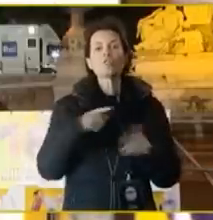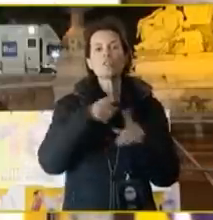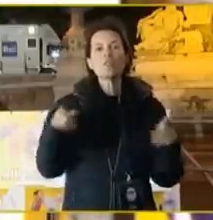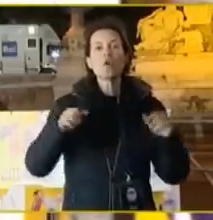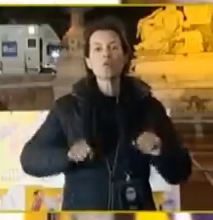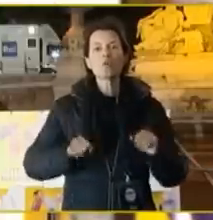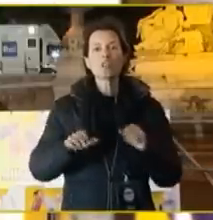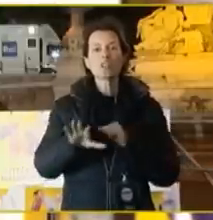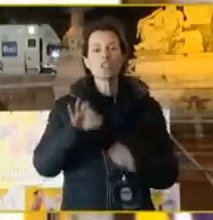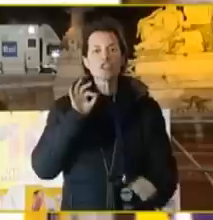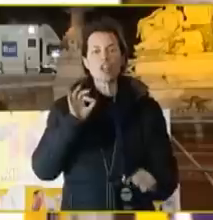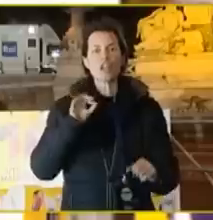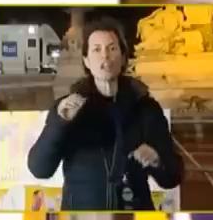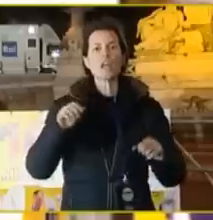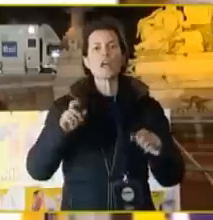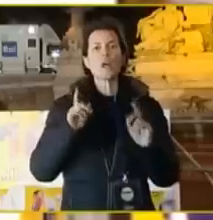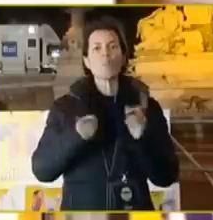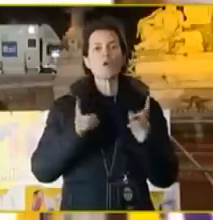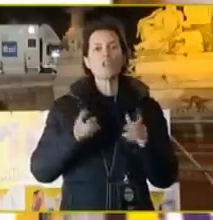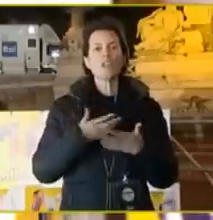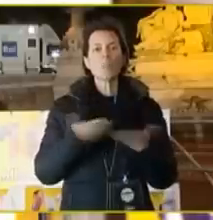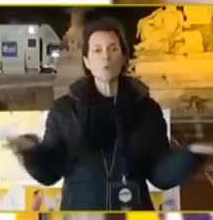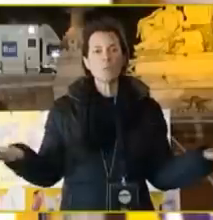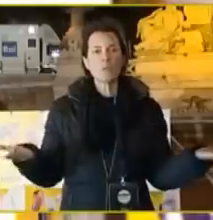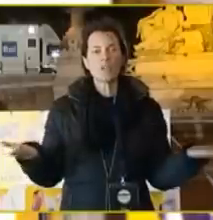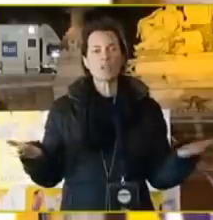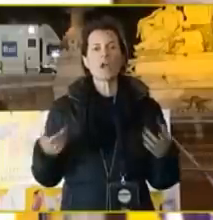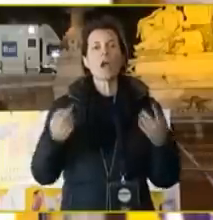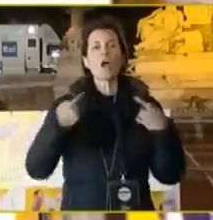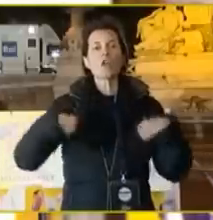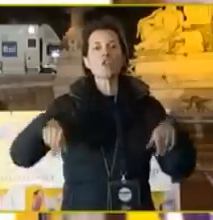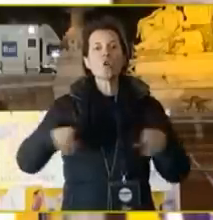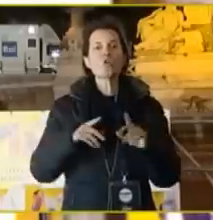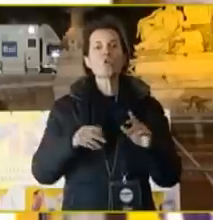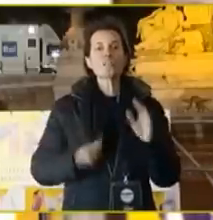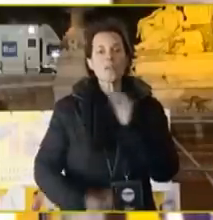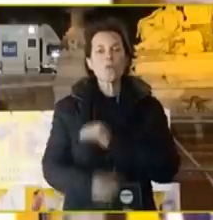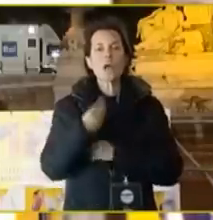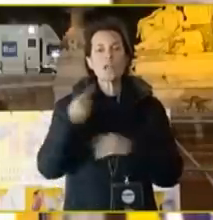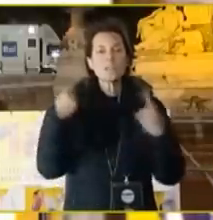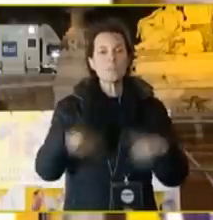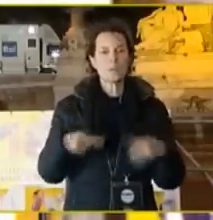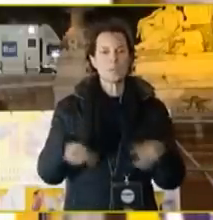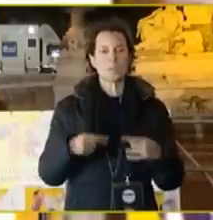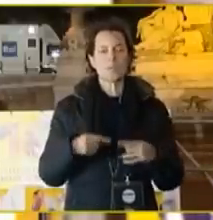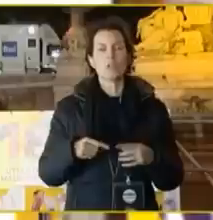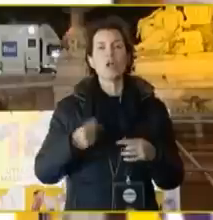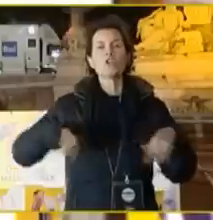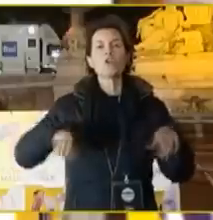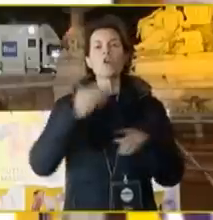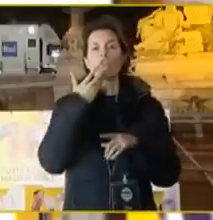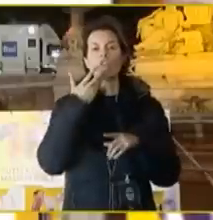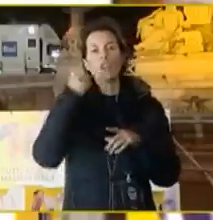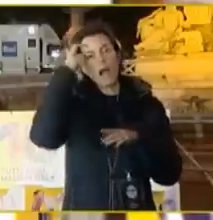persona le politiche pubbliche che si devono adottare. Noi siamo nati per questo e non dobbiamo dimenticarlo mai. Vogliamo andare al